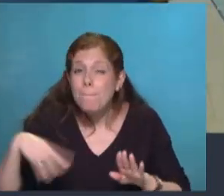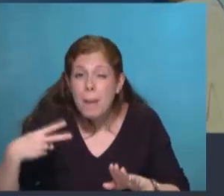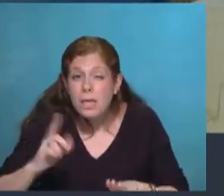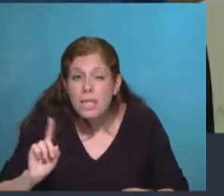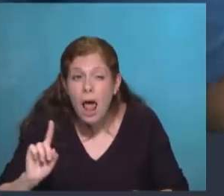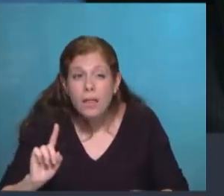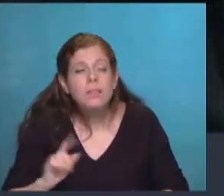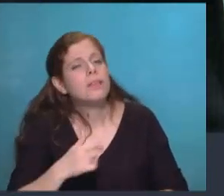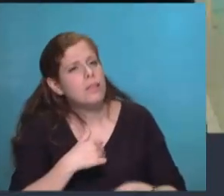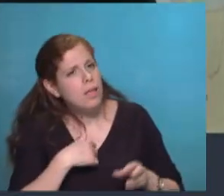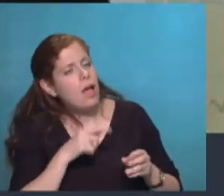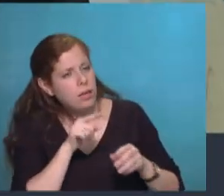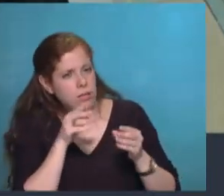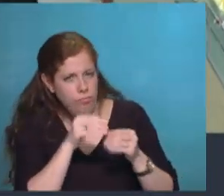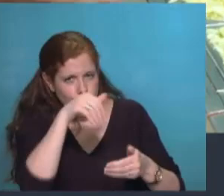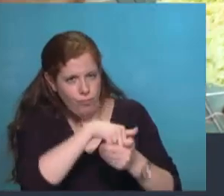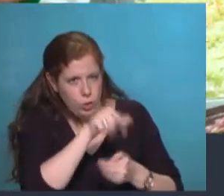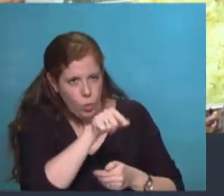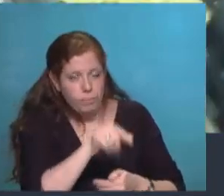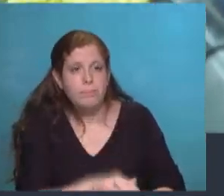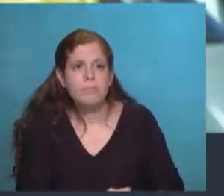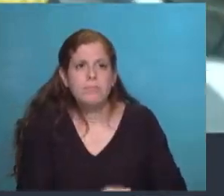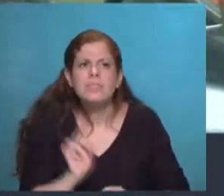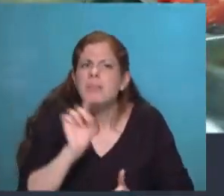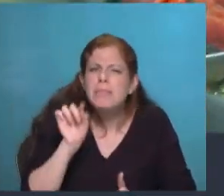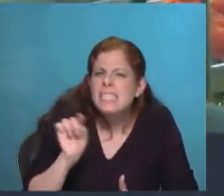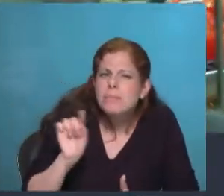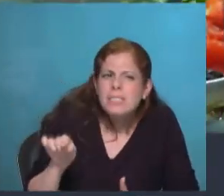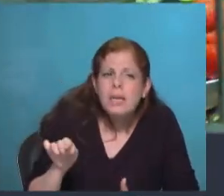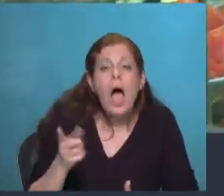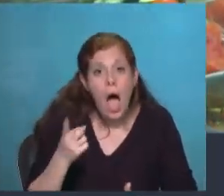הולך איתו. אני איתו. אוקיי. מי זה איתו?